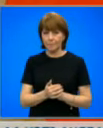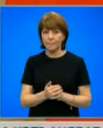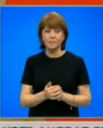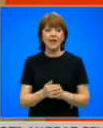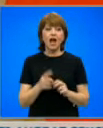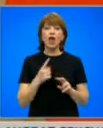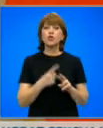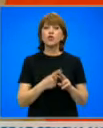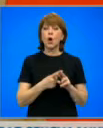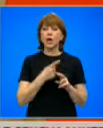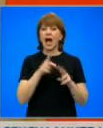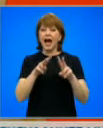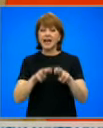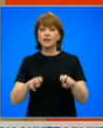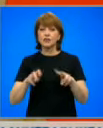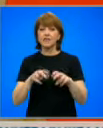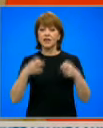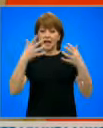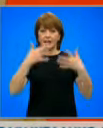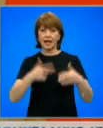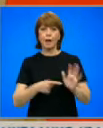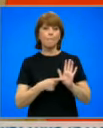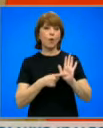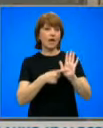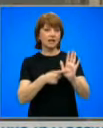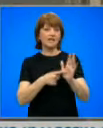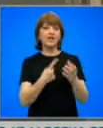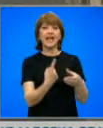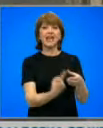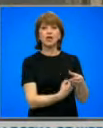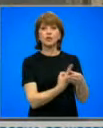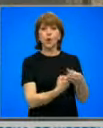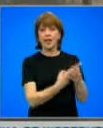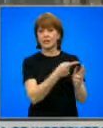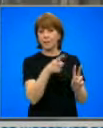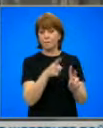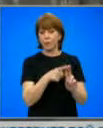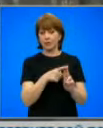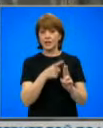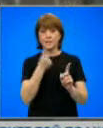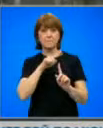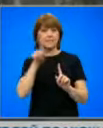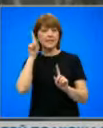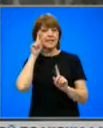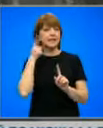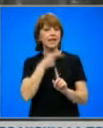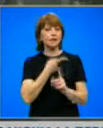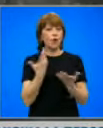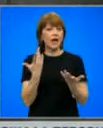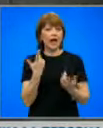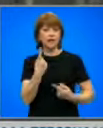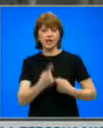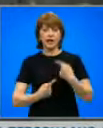Според New York Times, разузнавателните данни показват нарастващата изолация на Путин. Не се знае как такъв лидер ще реагира на лоши